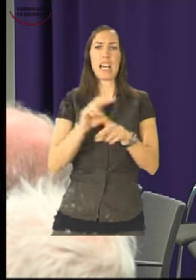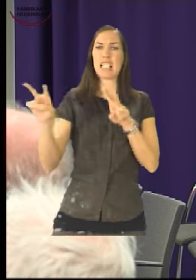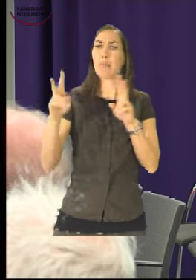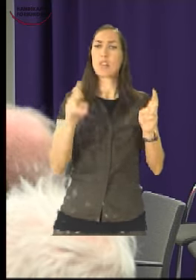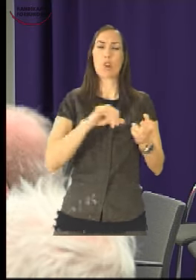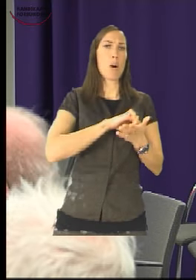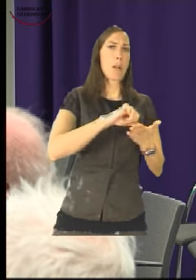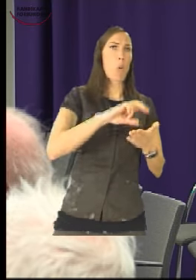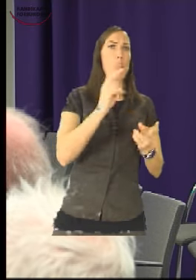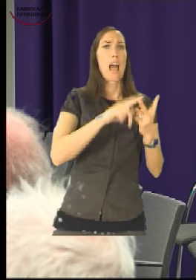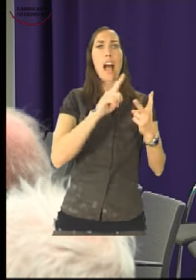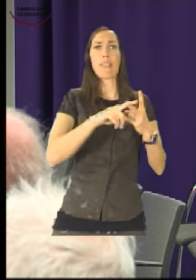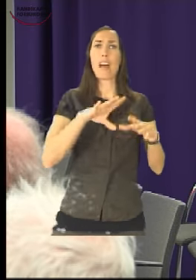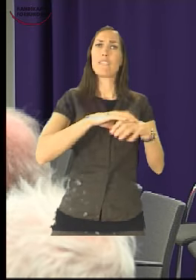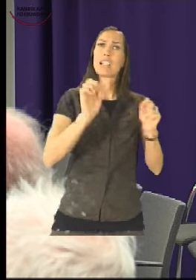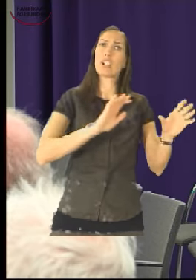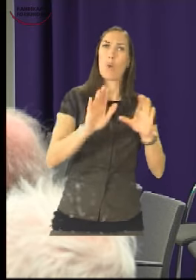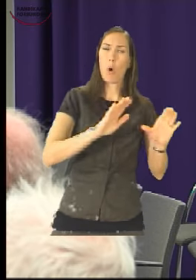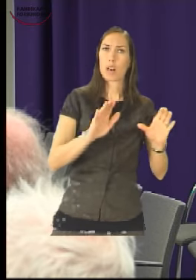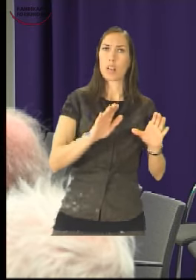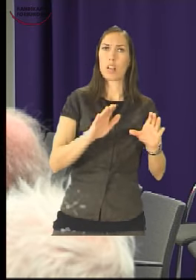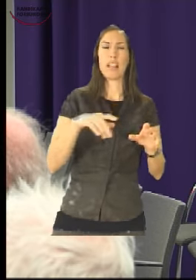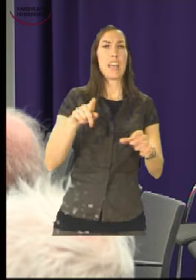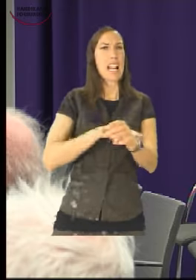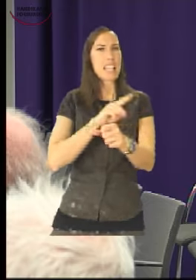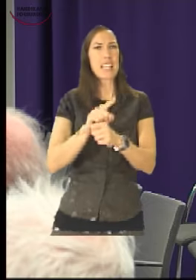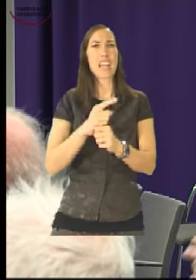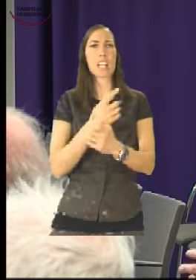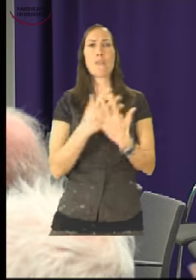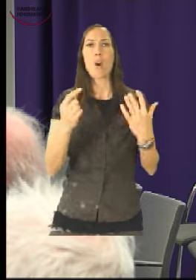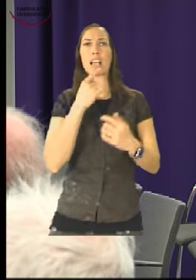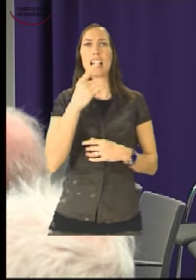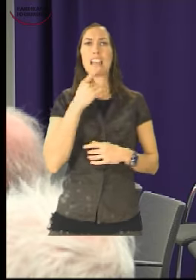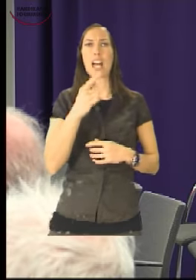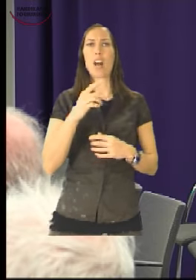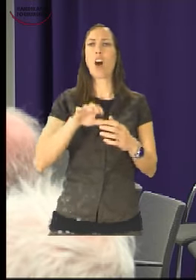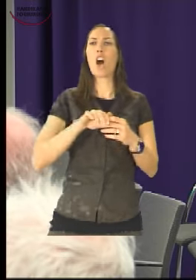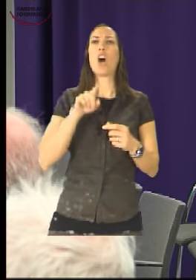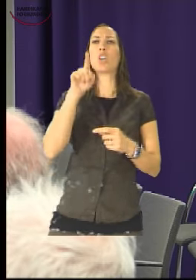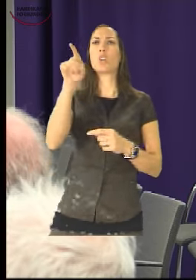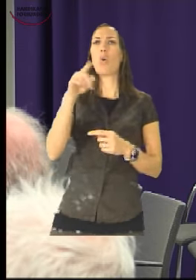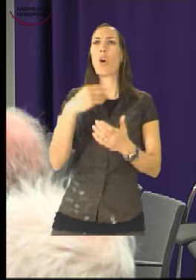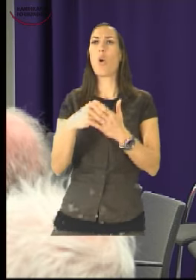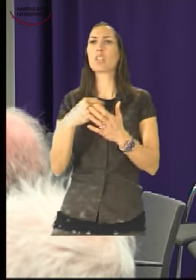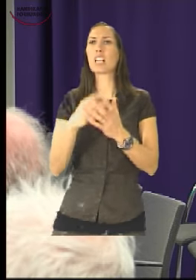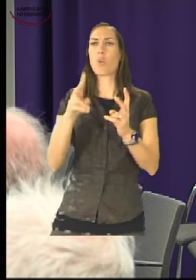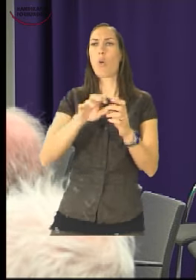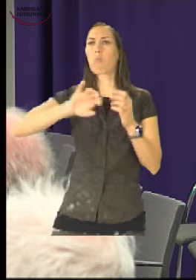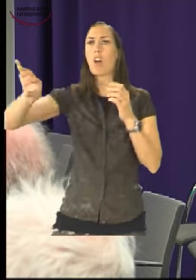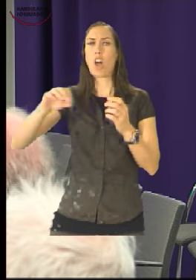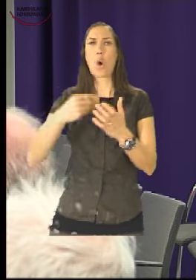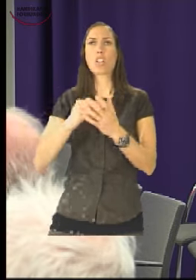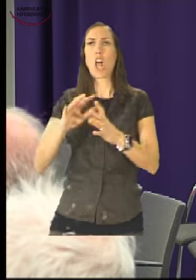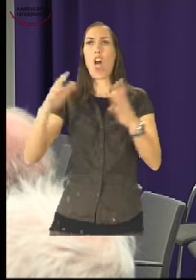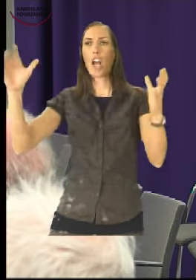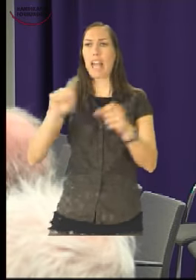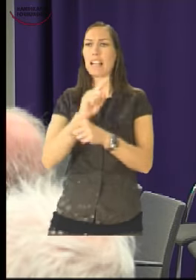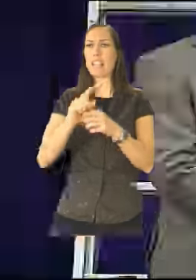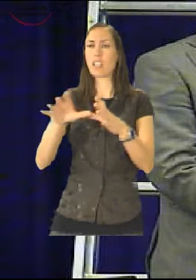andra friskvård eller vad man vill vara. För hela tiden får man ju se att man lyfter ut, nu har kostnaderna ökat och nu är det katastrofer. När ska det bli